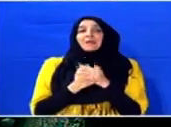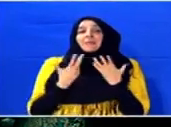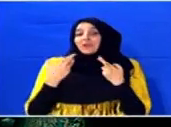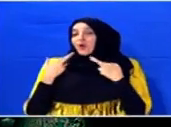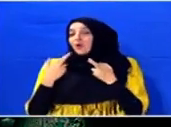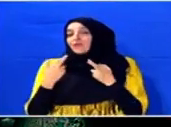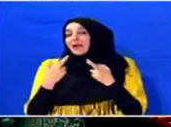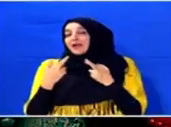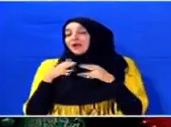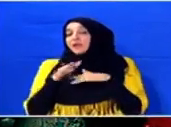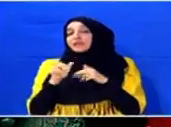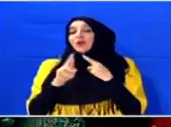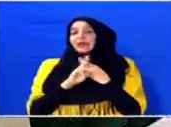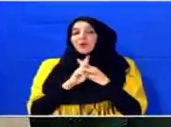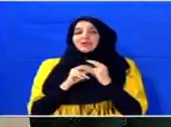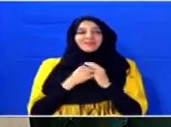فاطمه الزهراء دكتور